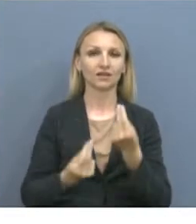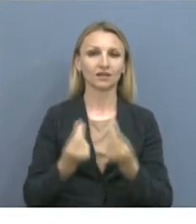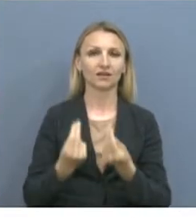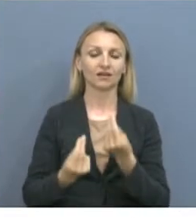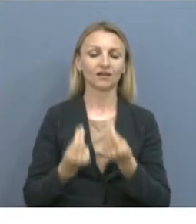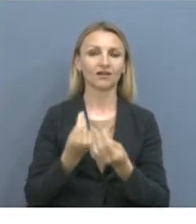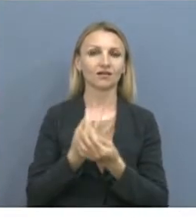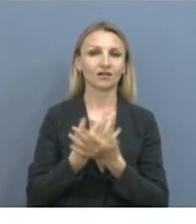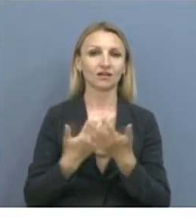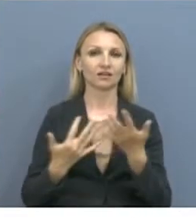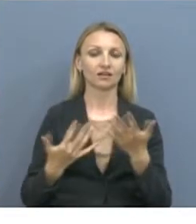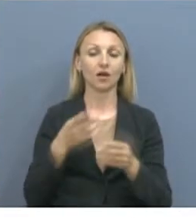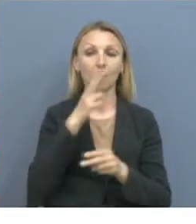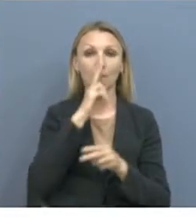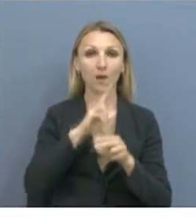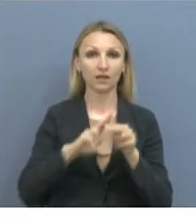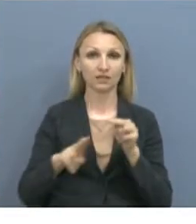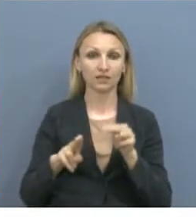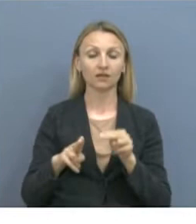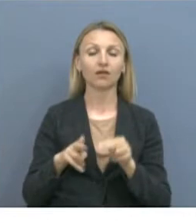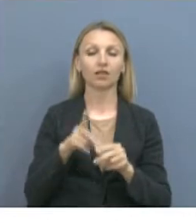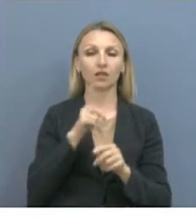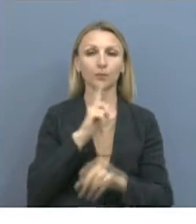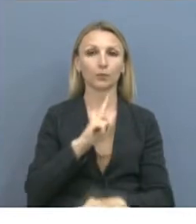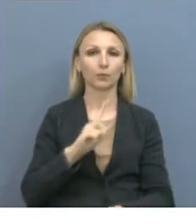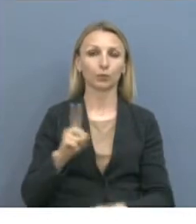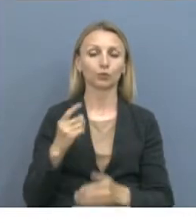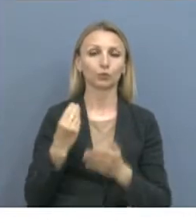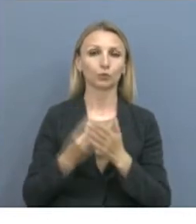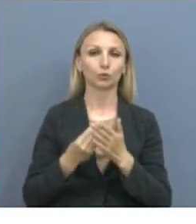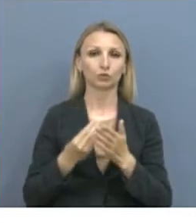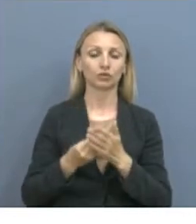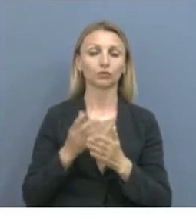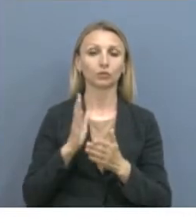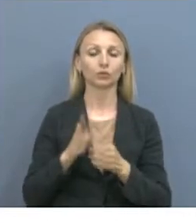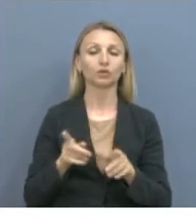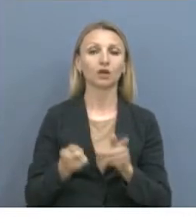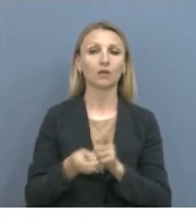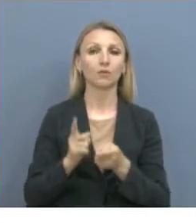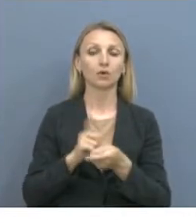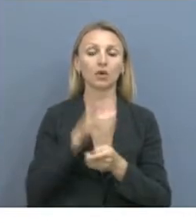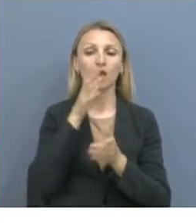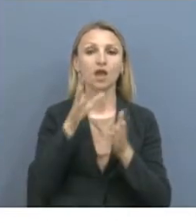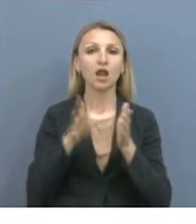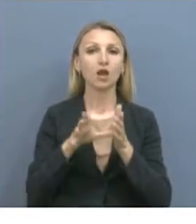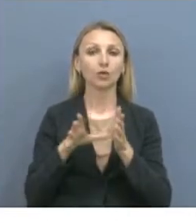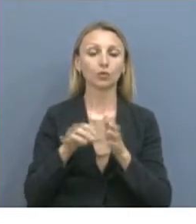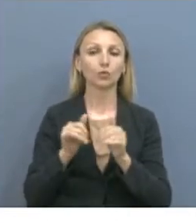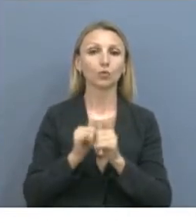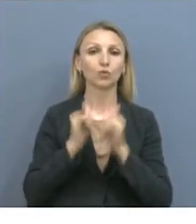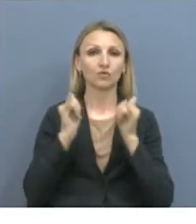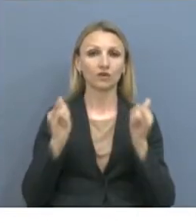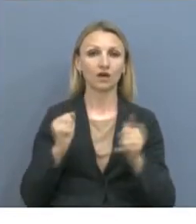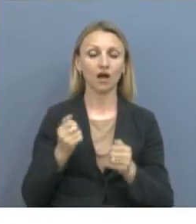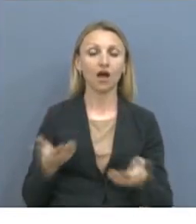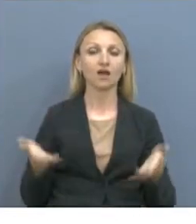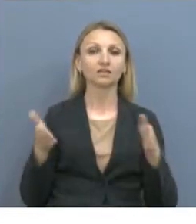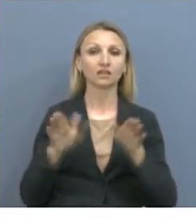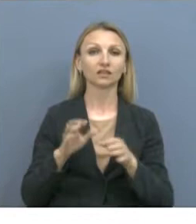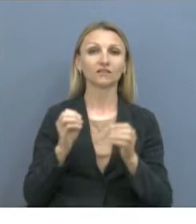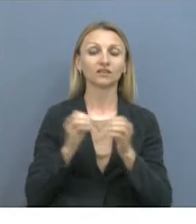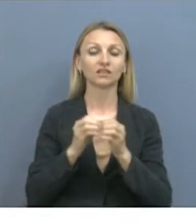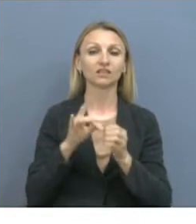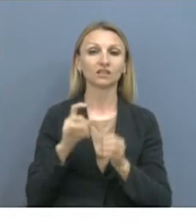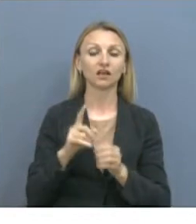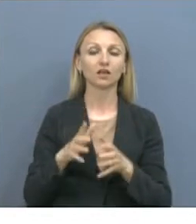потерь от этого бюджета не будет. В этих специально отведенных зонах увеличится количество электронных касс, ставка по которым в 10 раз больше,